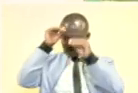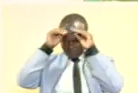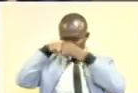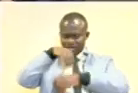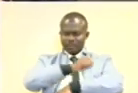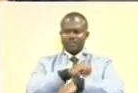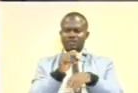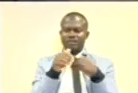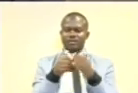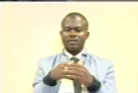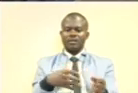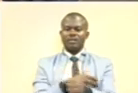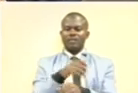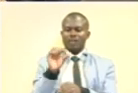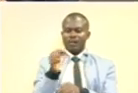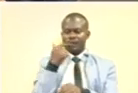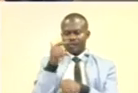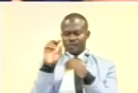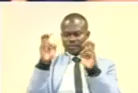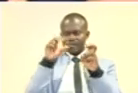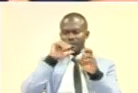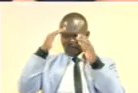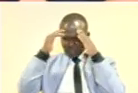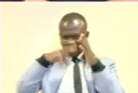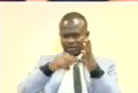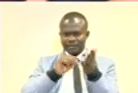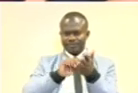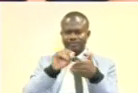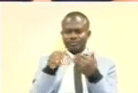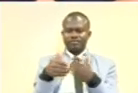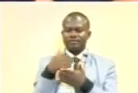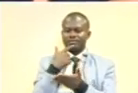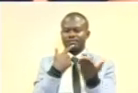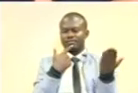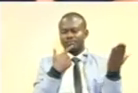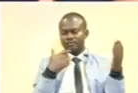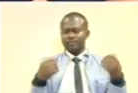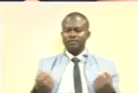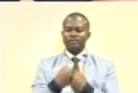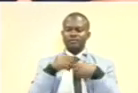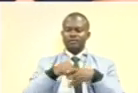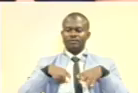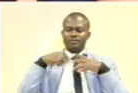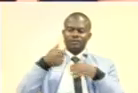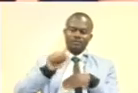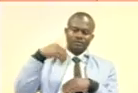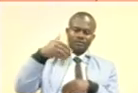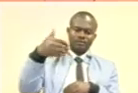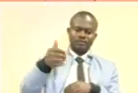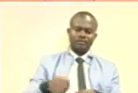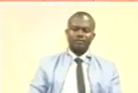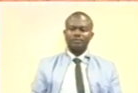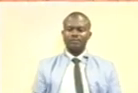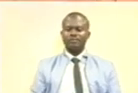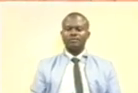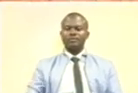mashuri asanzwe na mikoro make bavuga ko kutamenya gusoma no kwandika bibagiraho ingaruka mu buzima bwabo bwa buri munsi kuba